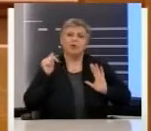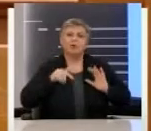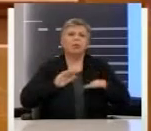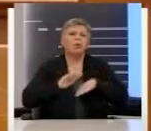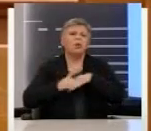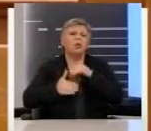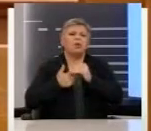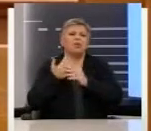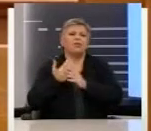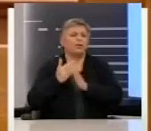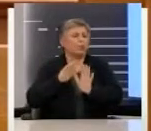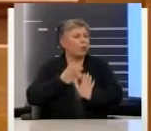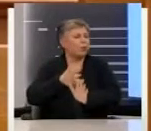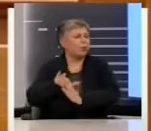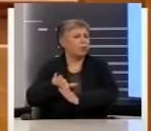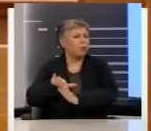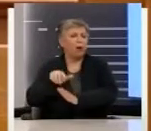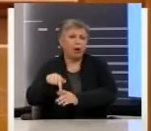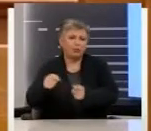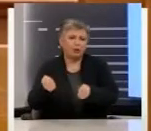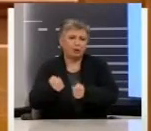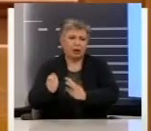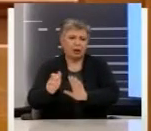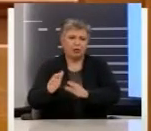Ας γίνεται.